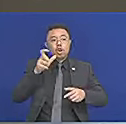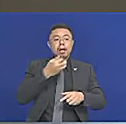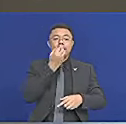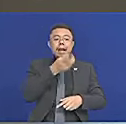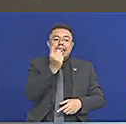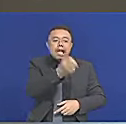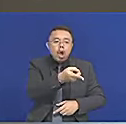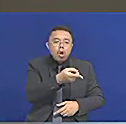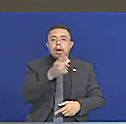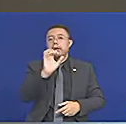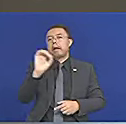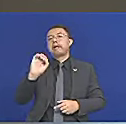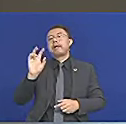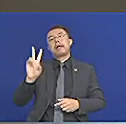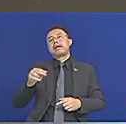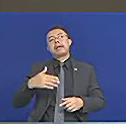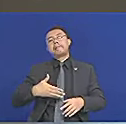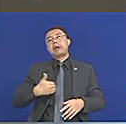lagi.